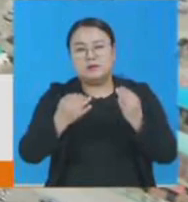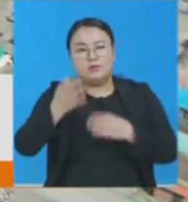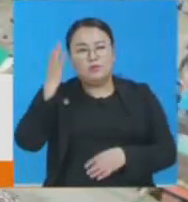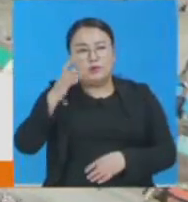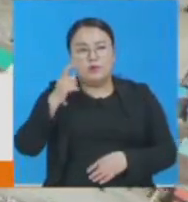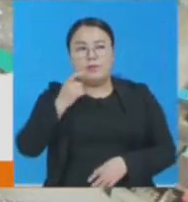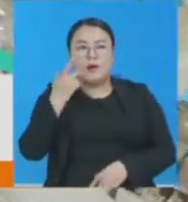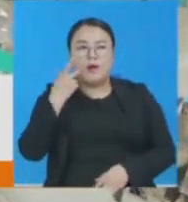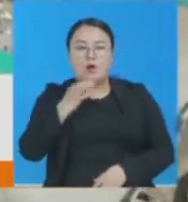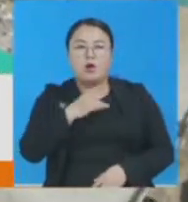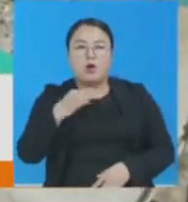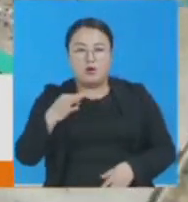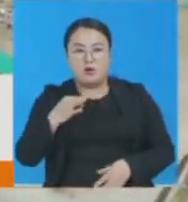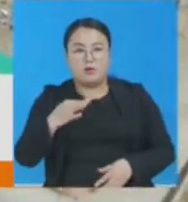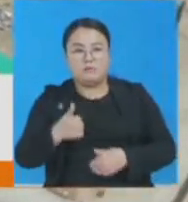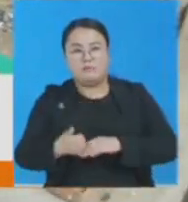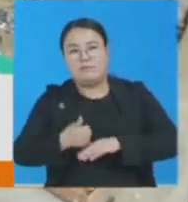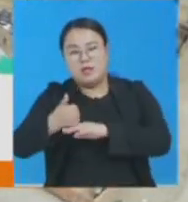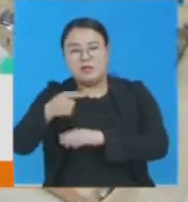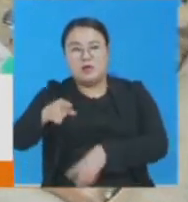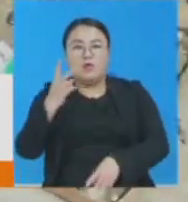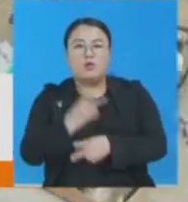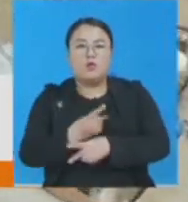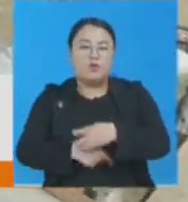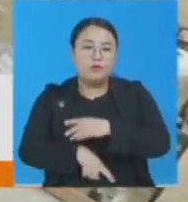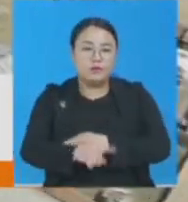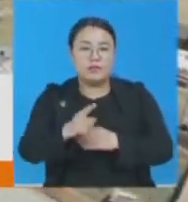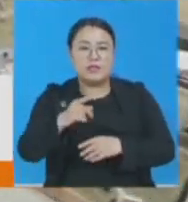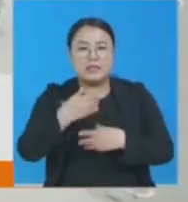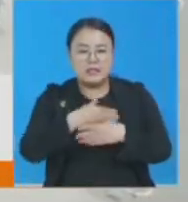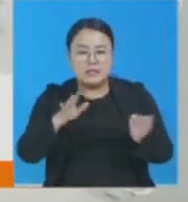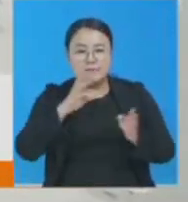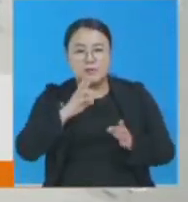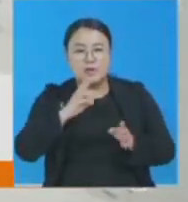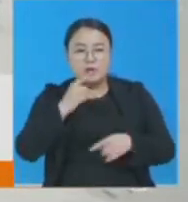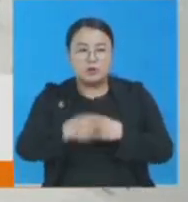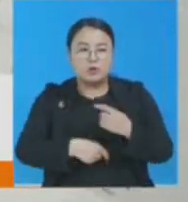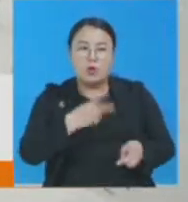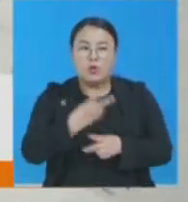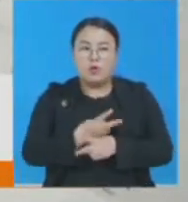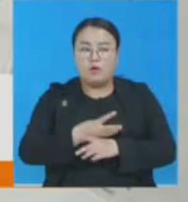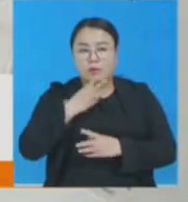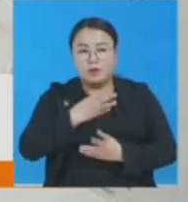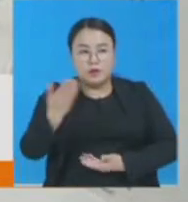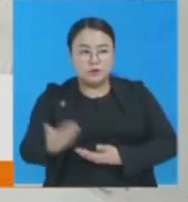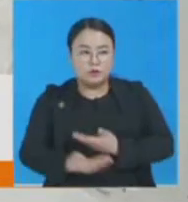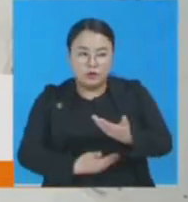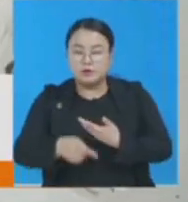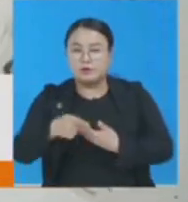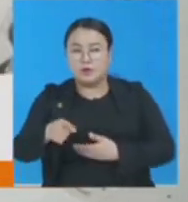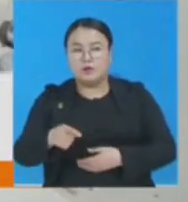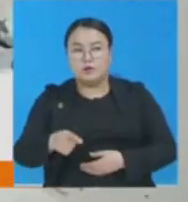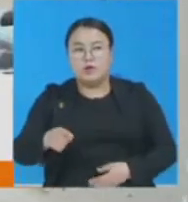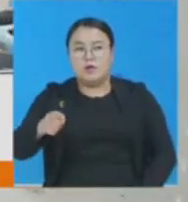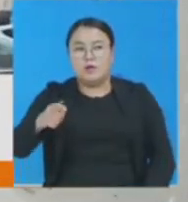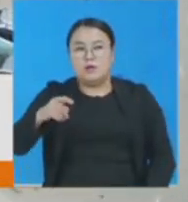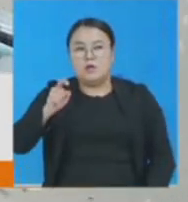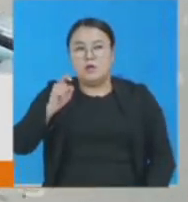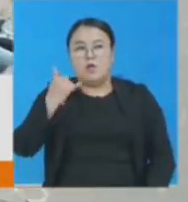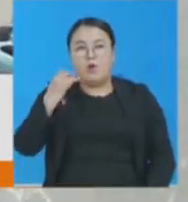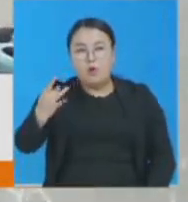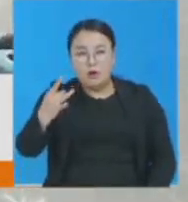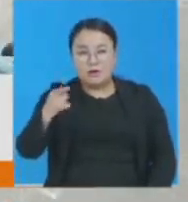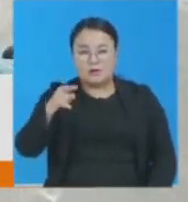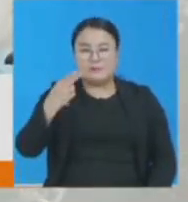улсын хурлаар батлуулсан. Эдгээр хуулиудын нэг болох нийтийн эл тод байдлын тухай хуульд мэдээлэл солилцооны үндсэн систем, хурд танилт нэвтрэлтийн